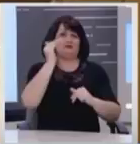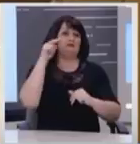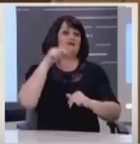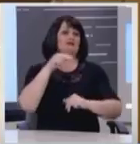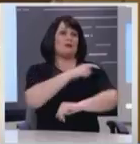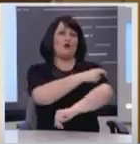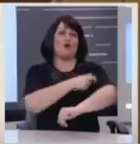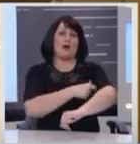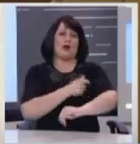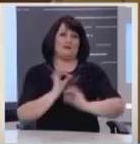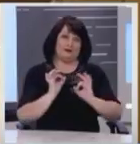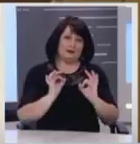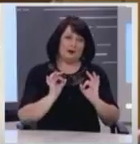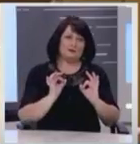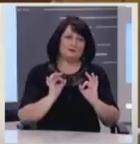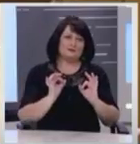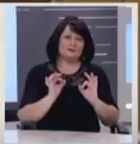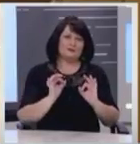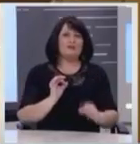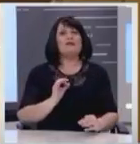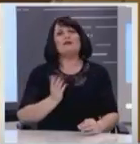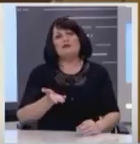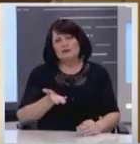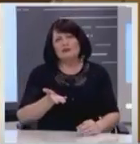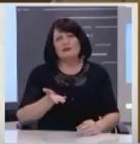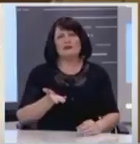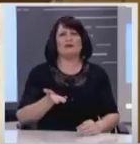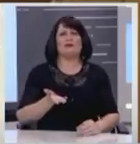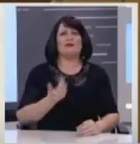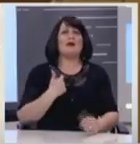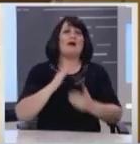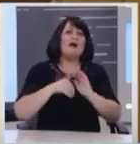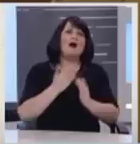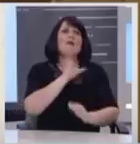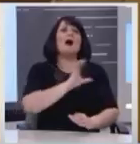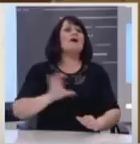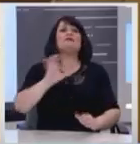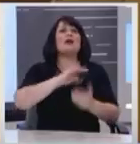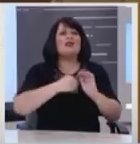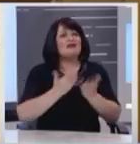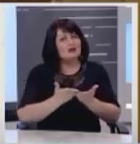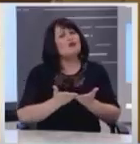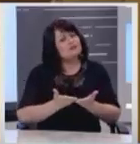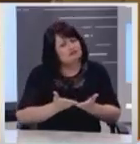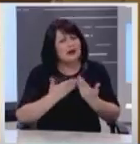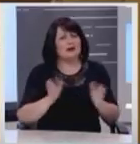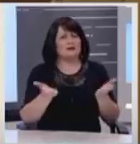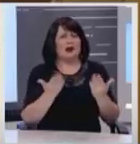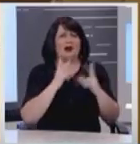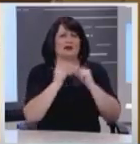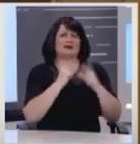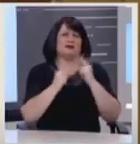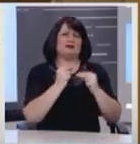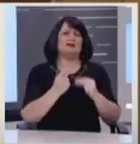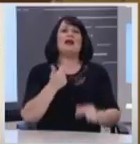Εθνών, στο βαθμό βεβαίως που θα εκφραστεί ενδιαφέρον από όλες τις πλευρές. Και θα